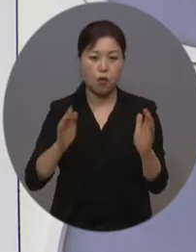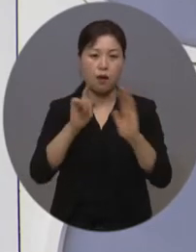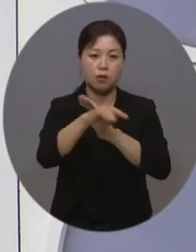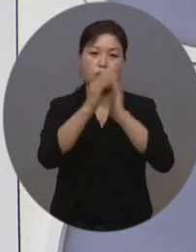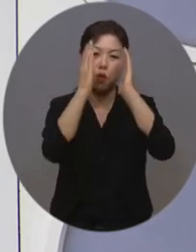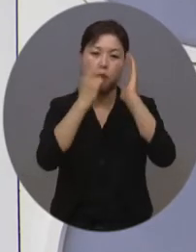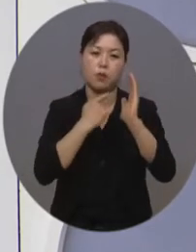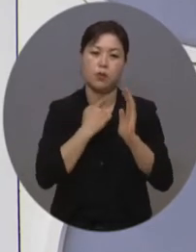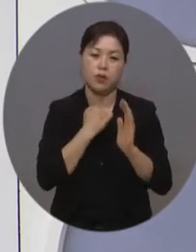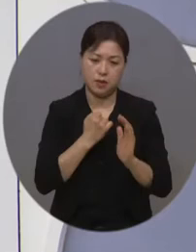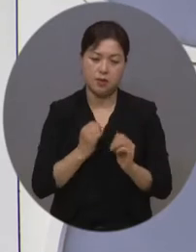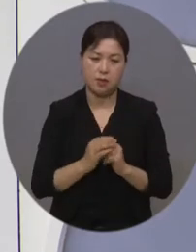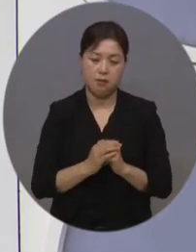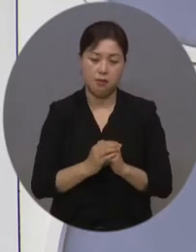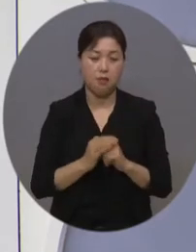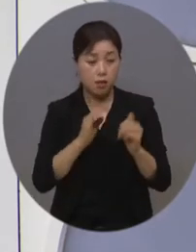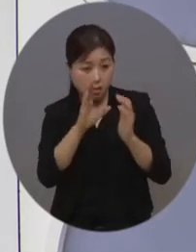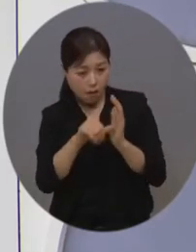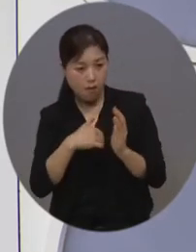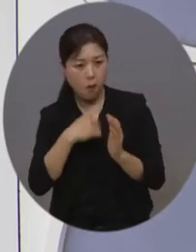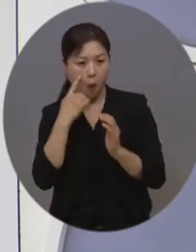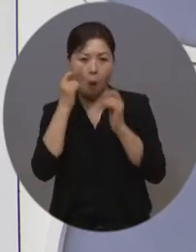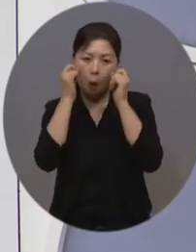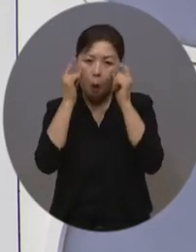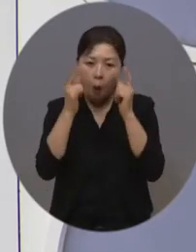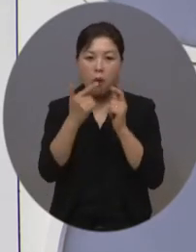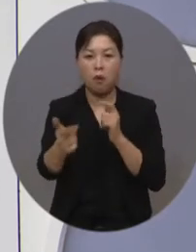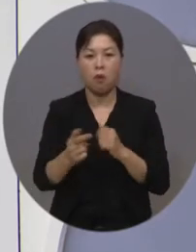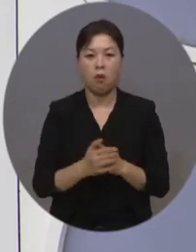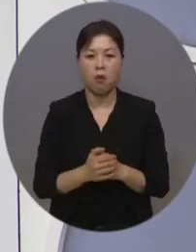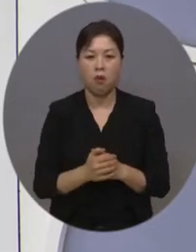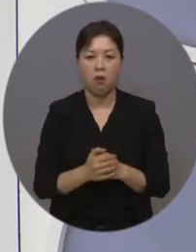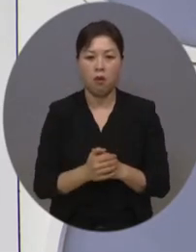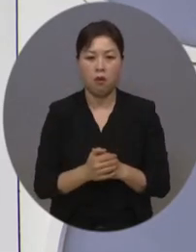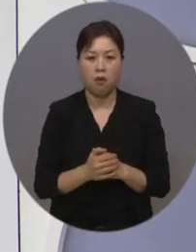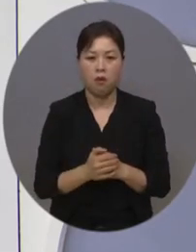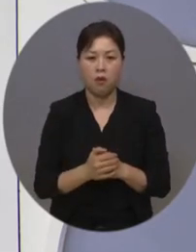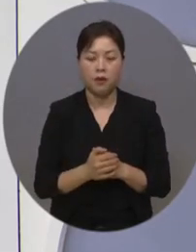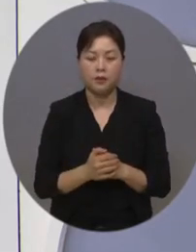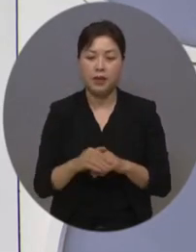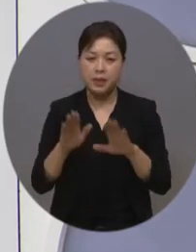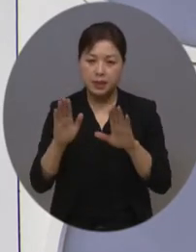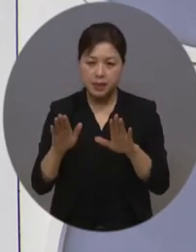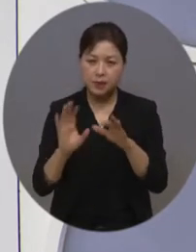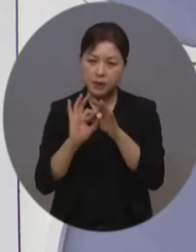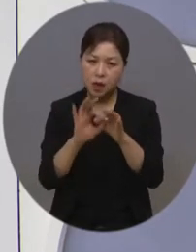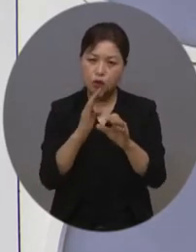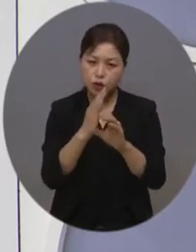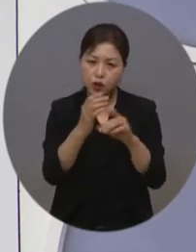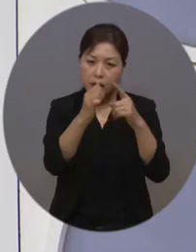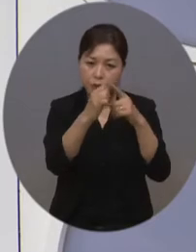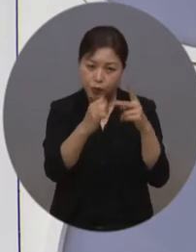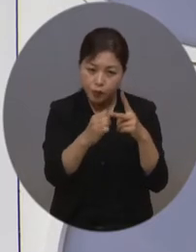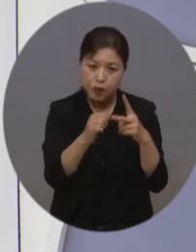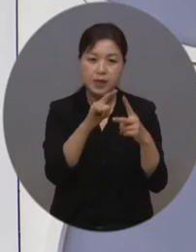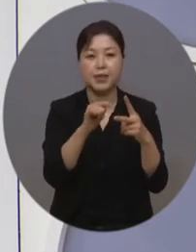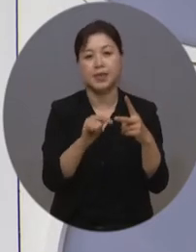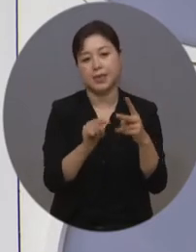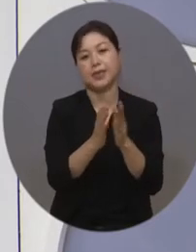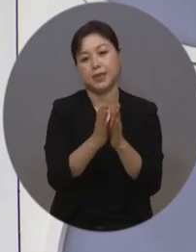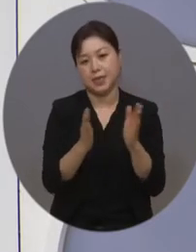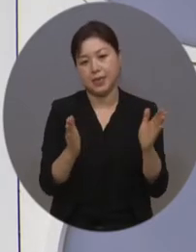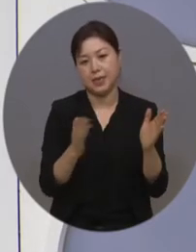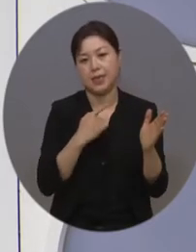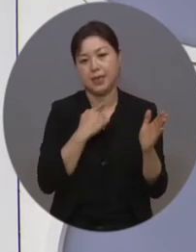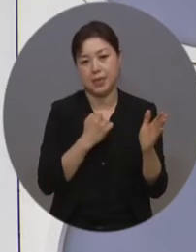하나가 지금까지 제가 하고 있는 것 중에 두 가지가 그때 시작을 했는데 하나는 이